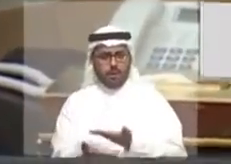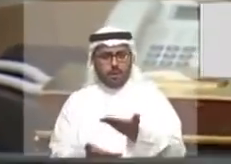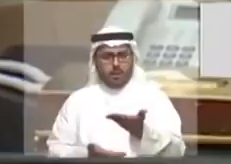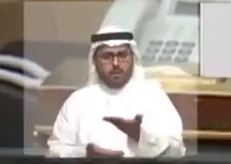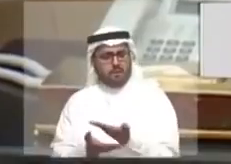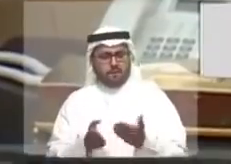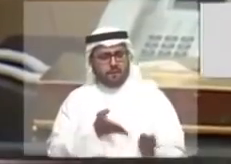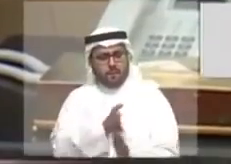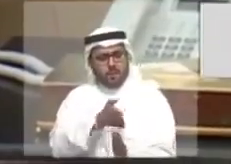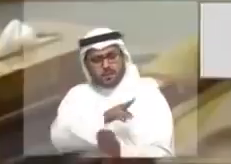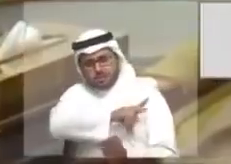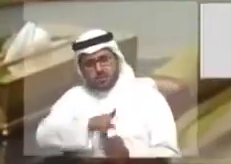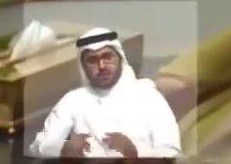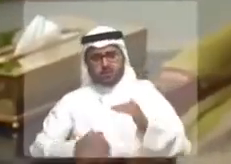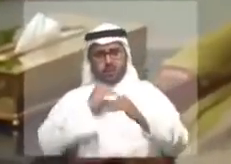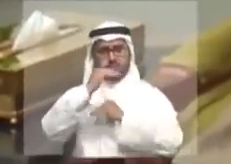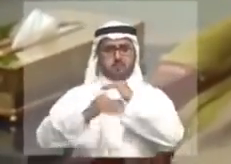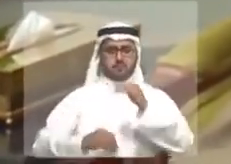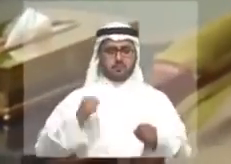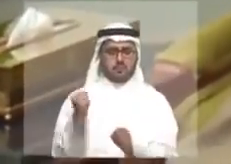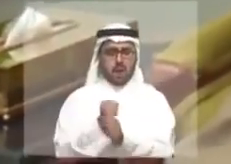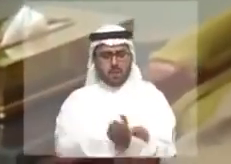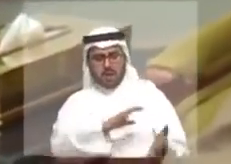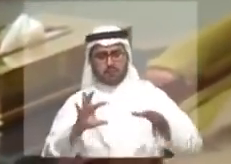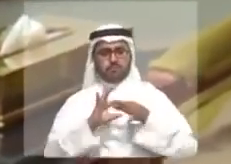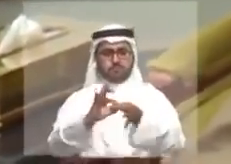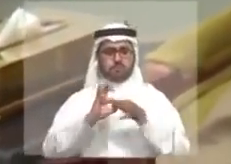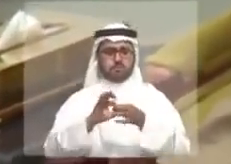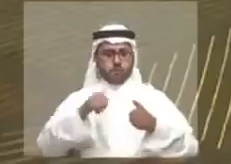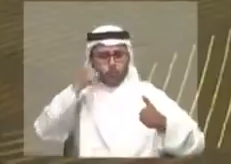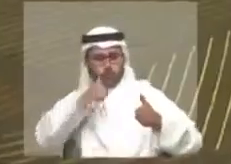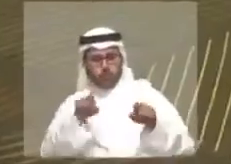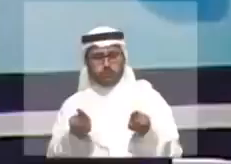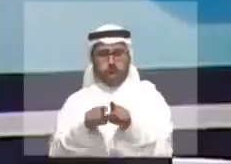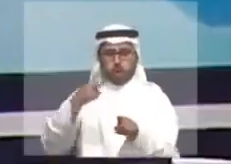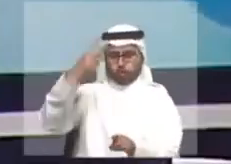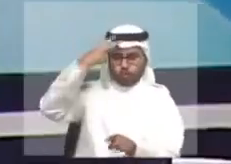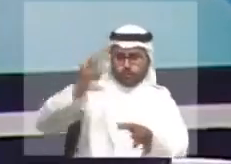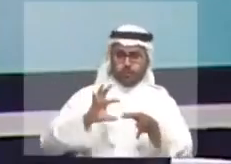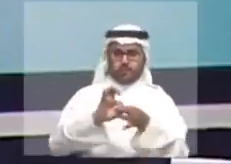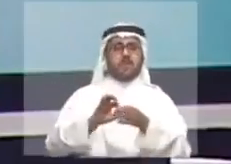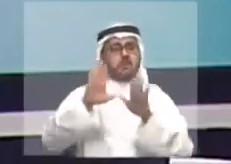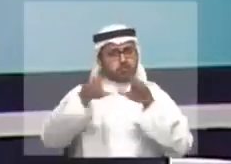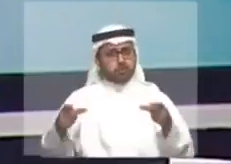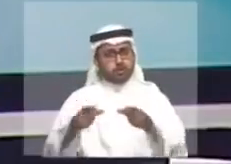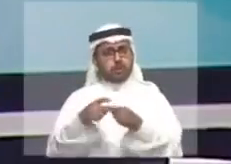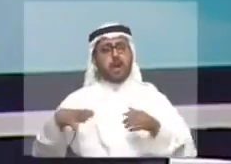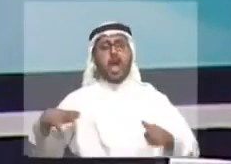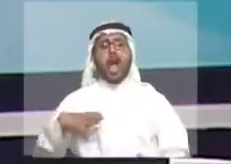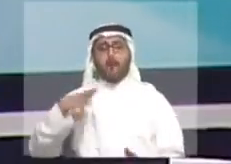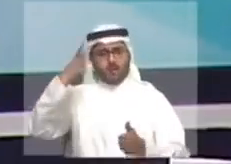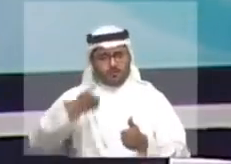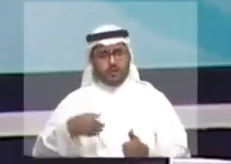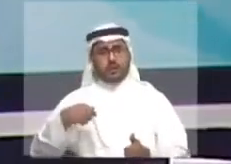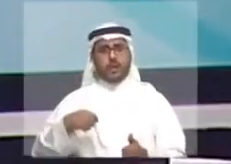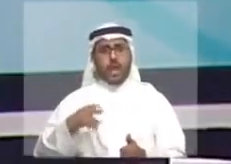في مختلف المجالات، بالإضافة إلى مستجدات الأوضاع في المنطقة والجهود تجاهها. حضر اللقاء صاحب السمو